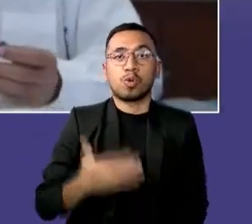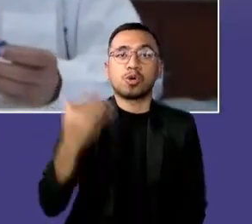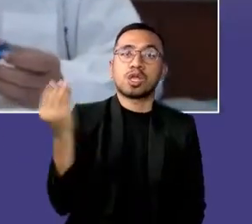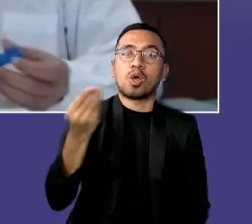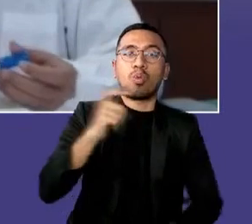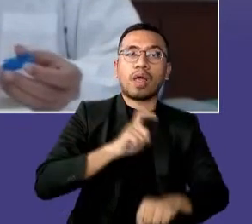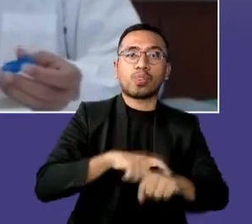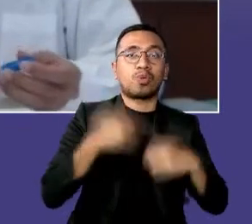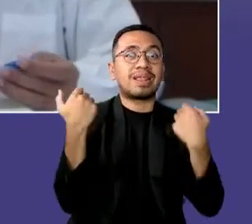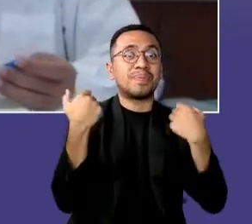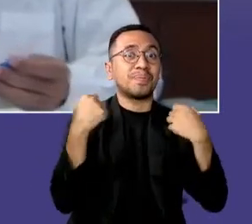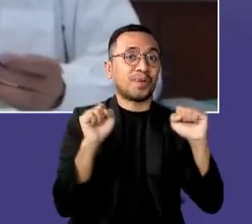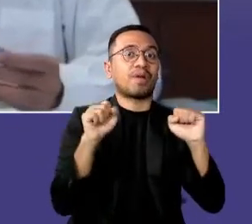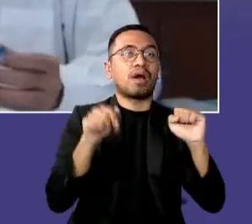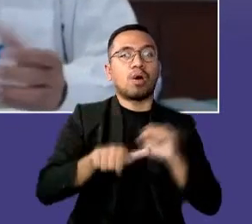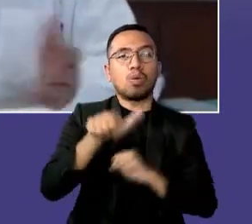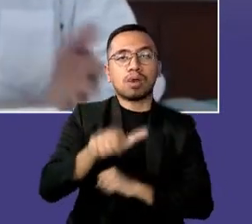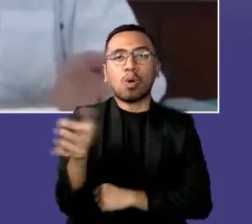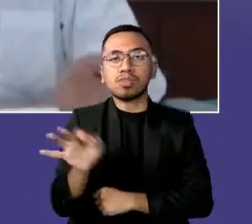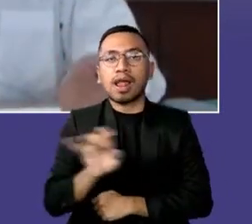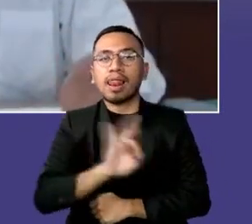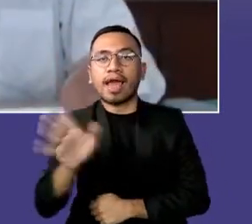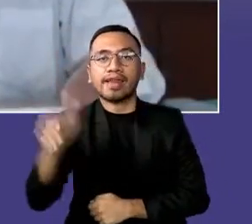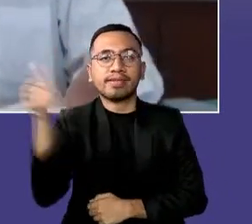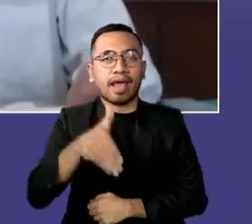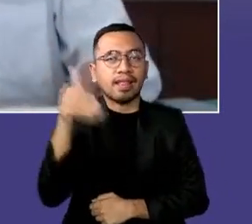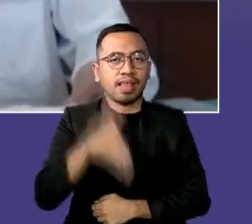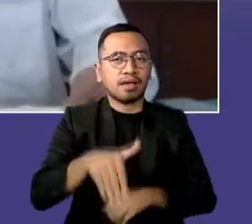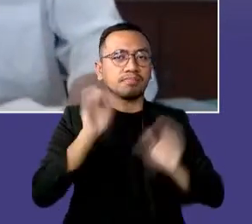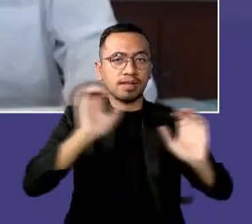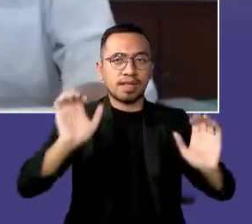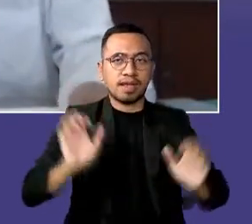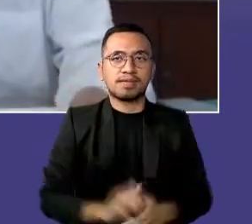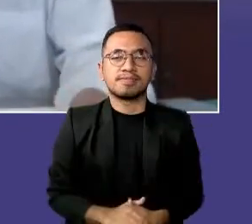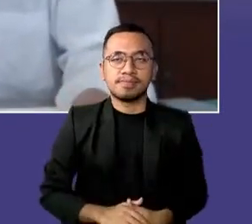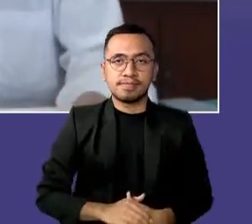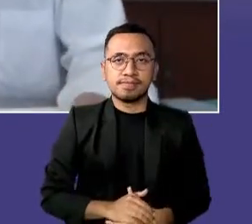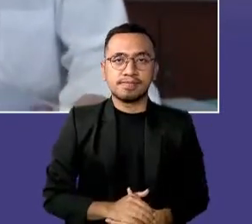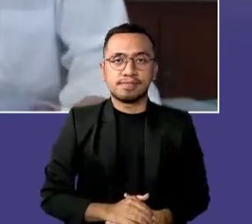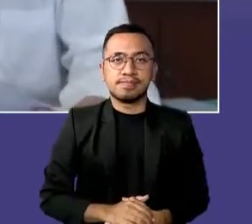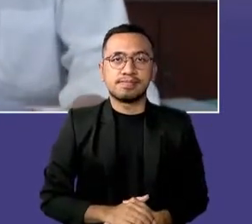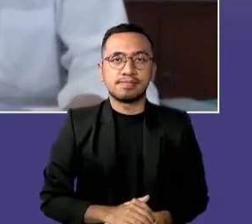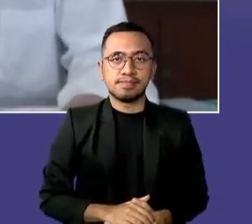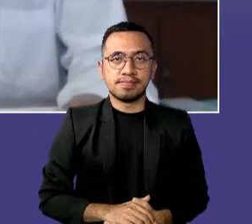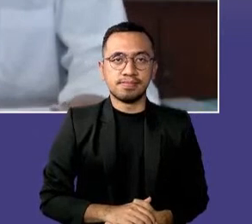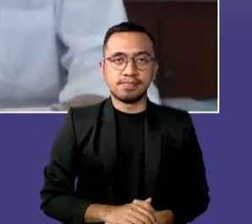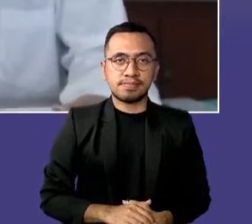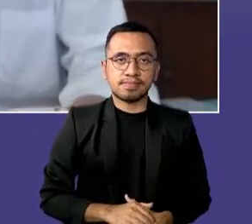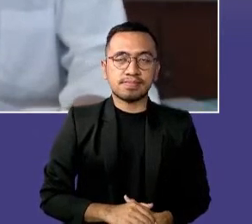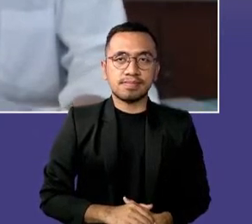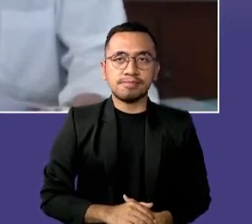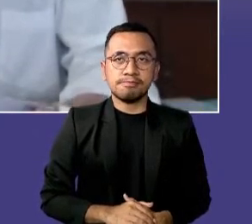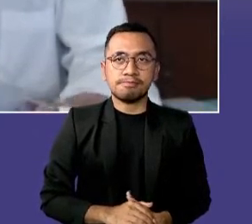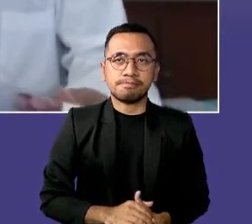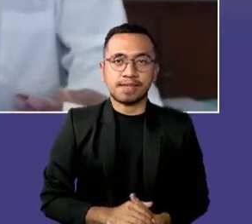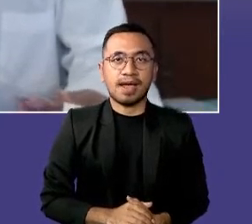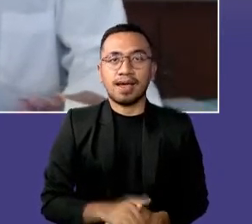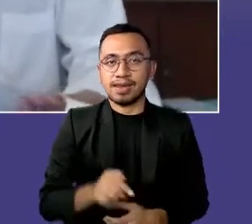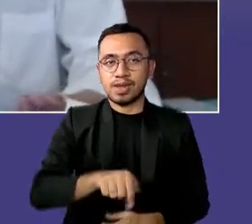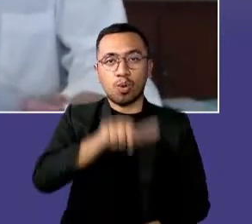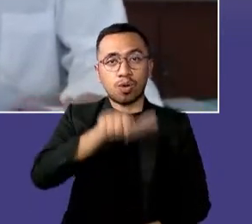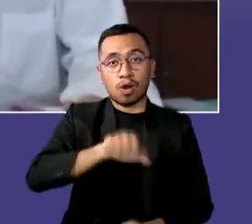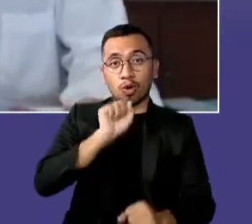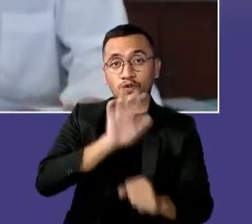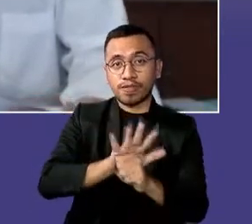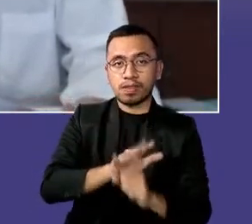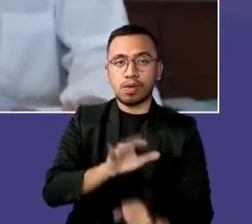pernah mobilisasi ini ya Bapak ini kasih untuk saat ini kan untuk pasien ke-19 untuk yang tanpa gejala atau